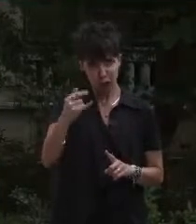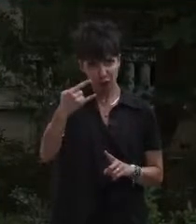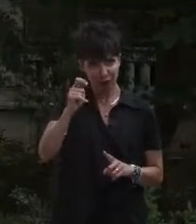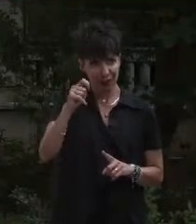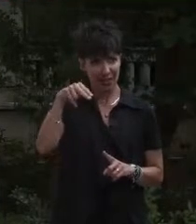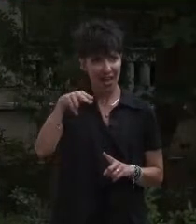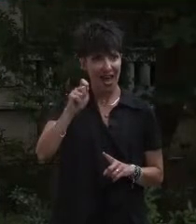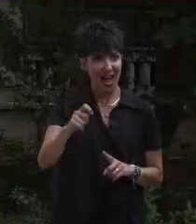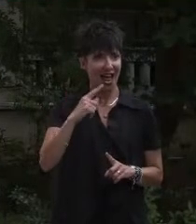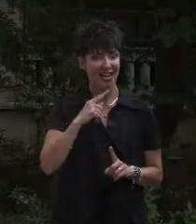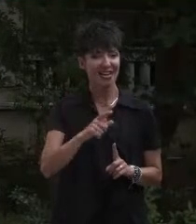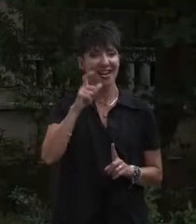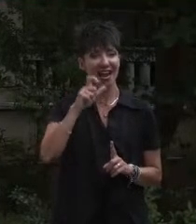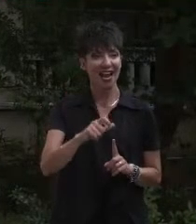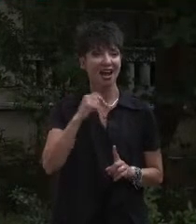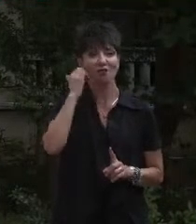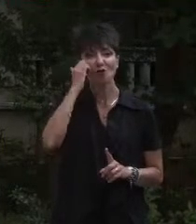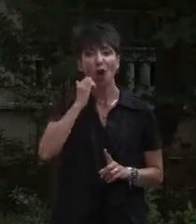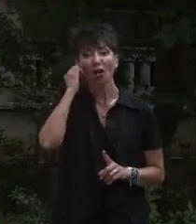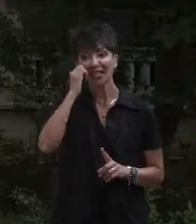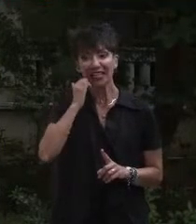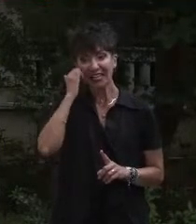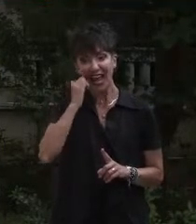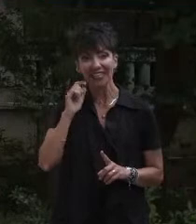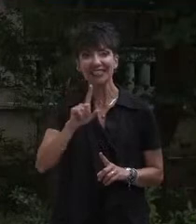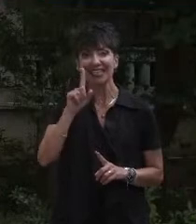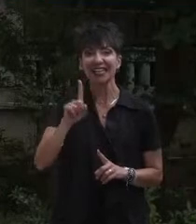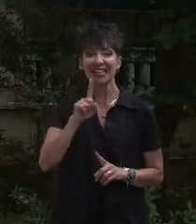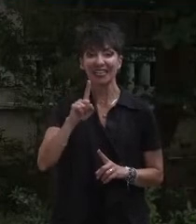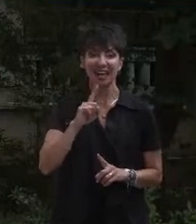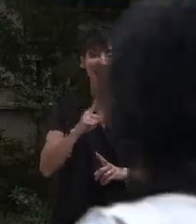51ο Γυμνάσιο Αθηνών, τον Κοκκινάκη Κυριάκο.